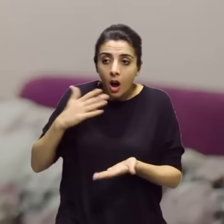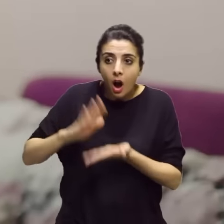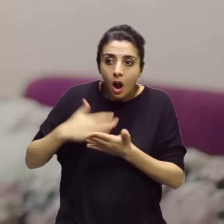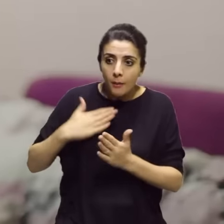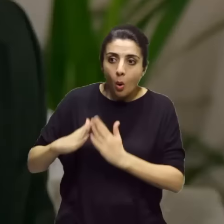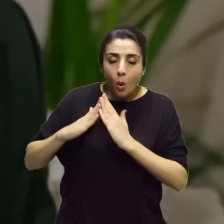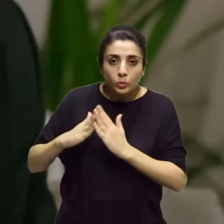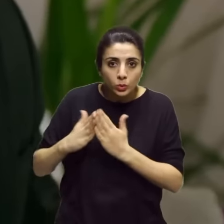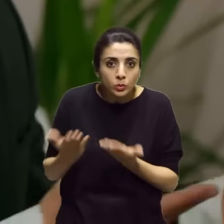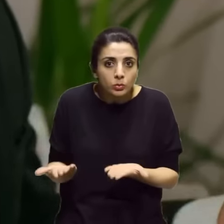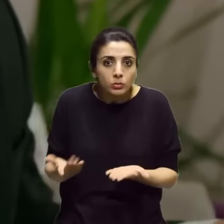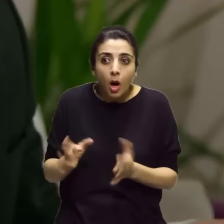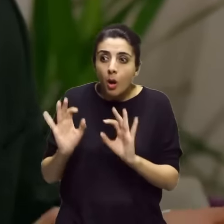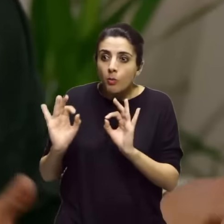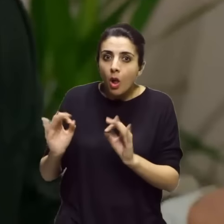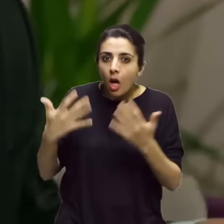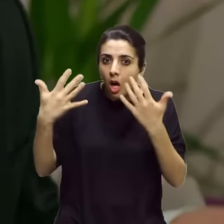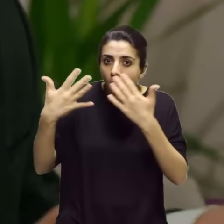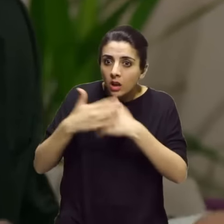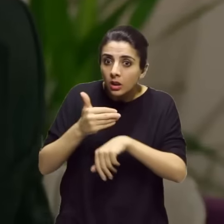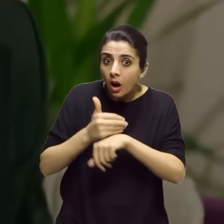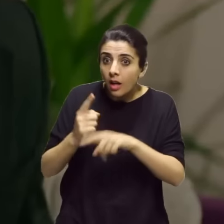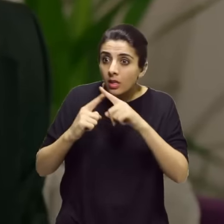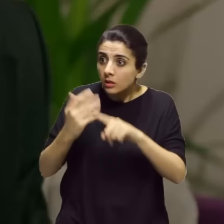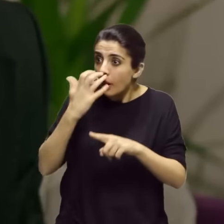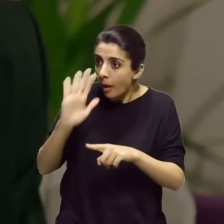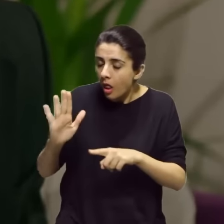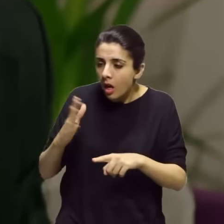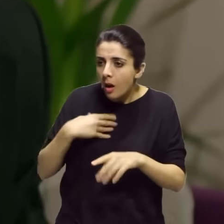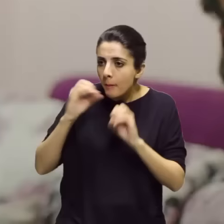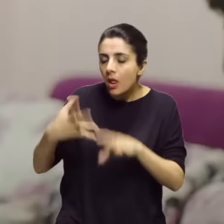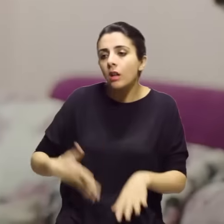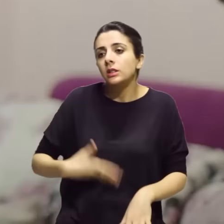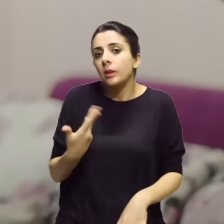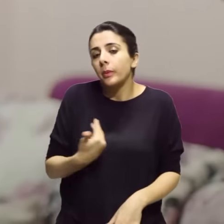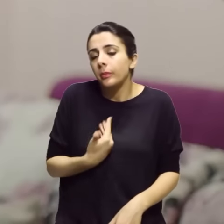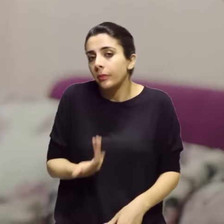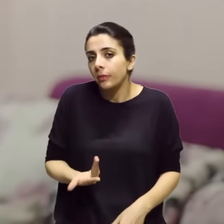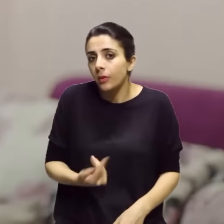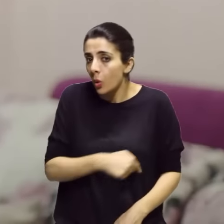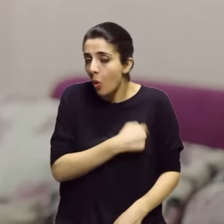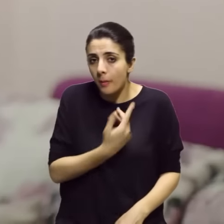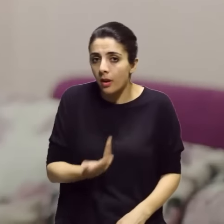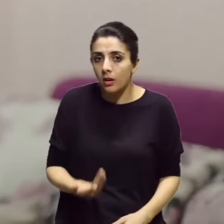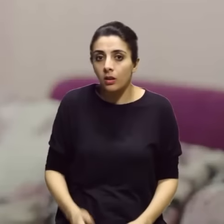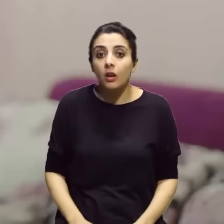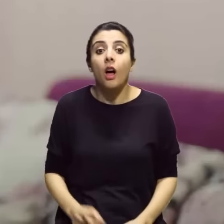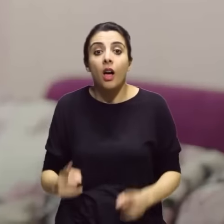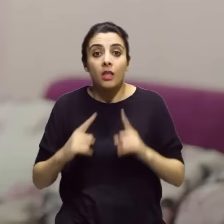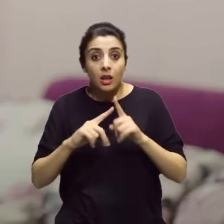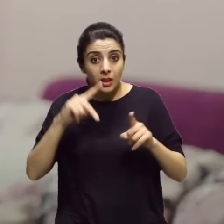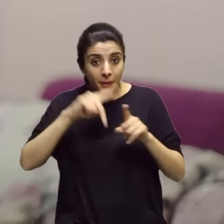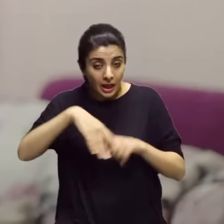arkadaşım, komşum. Yani o halde gecenin bir saati taksi beklemesini istemedim. Ne var bunda? Ha, onu